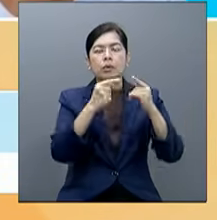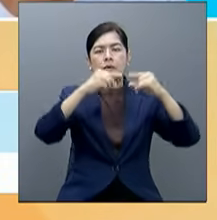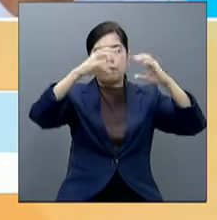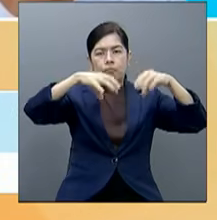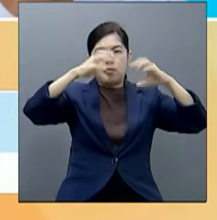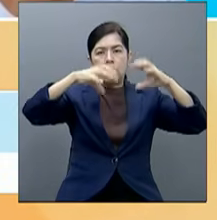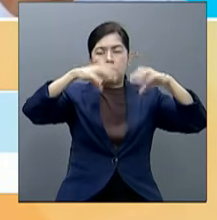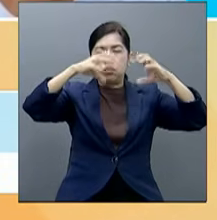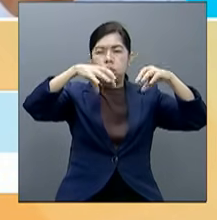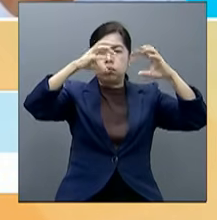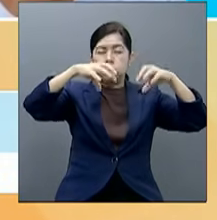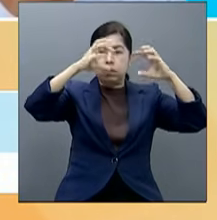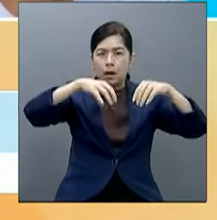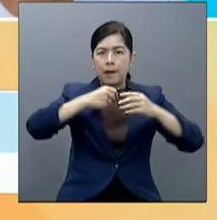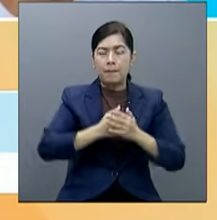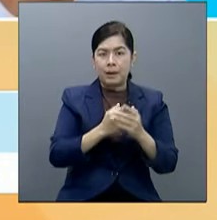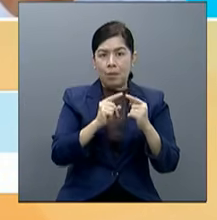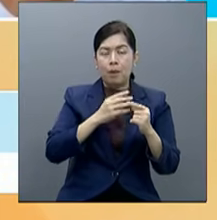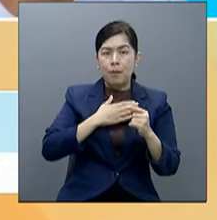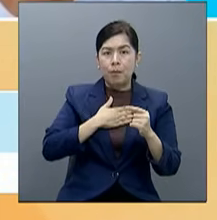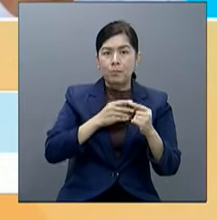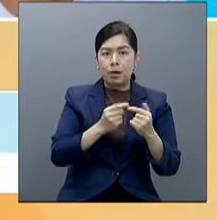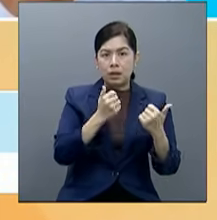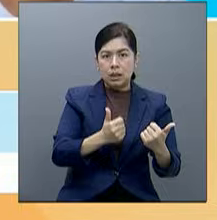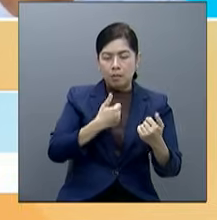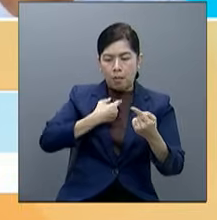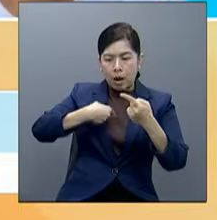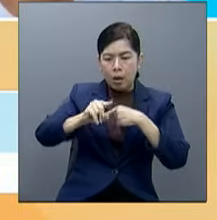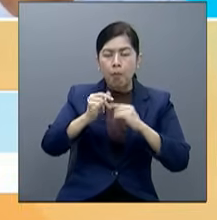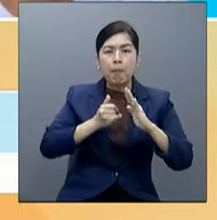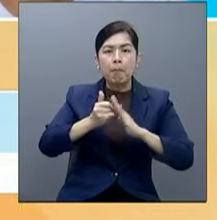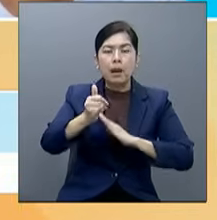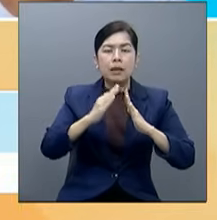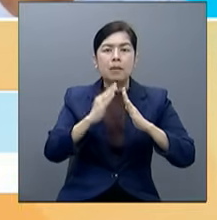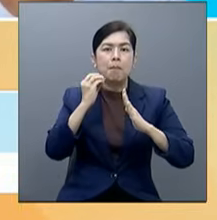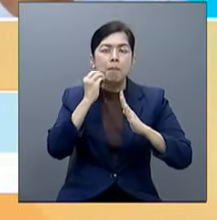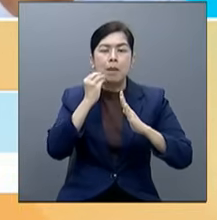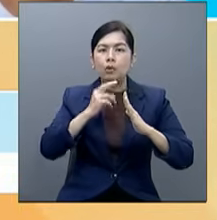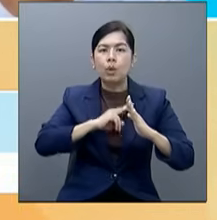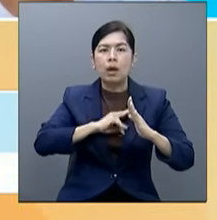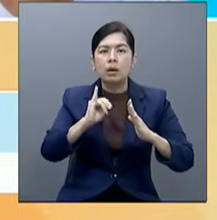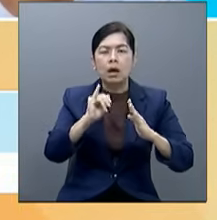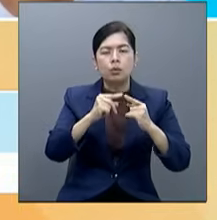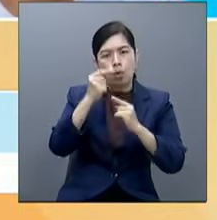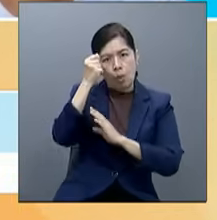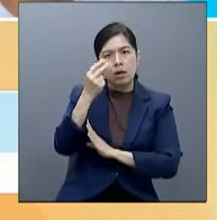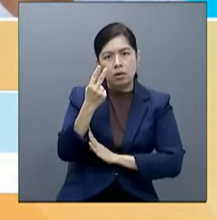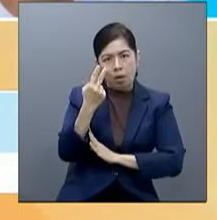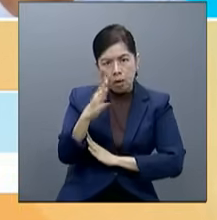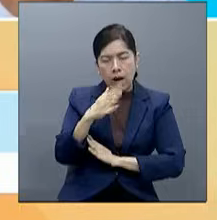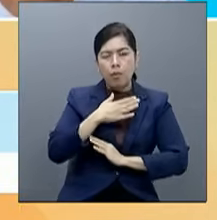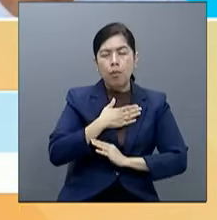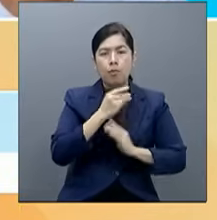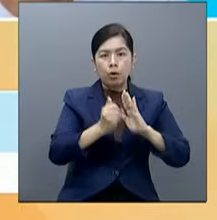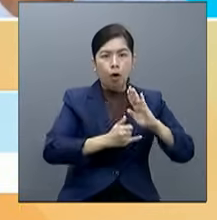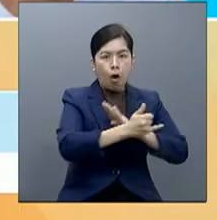าผมอยู่เนี่ยผมตั้งอยู่ตรงนี้ก็ยังไม่ได้เข้าบ้านประมาณ2วันแล้วครับตั้งที่จากที่ฝนตกมานะ